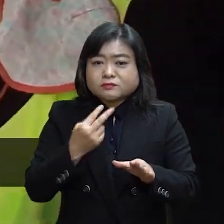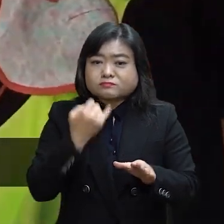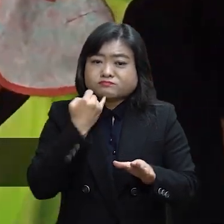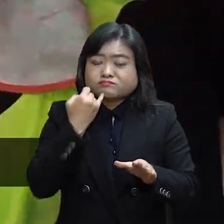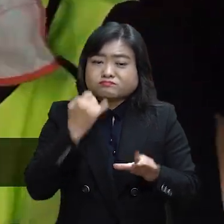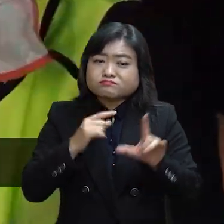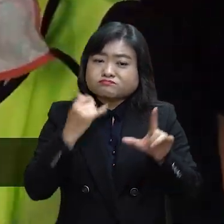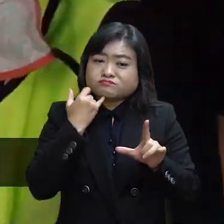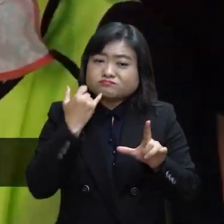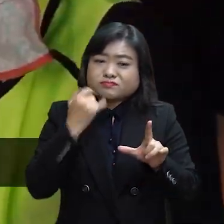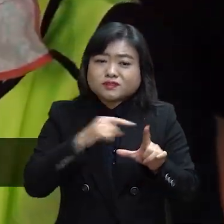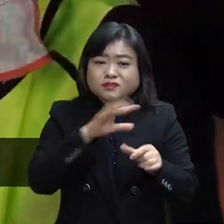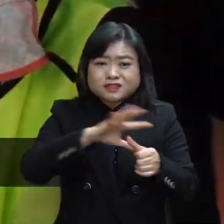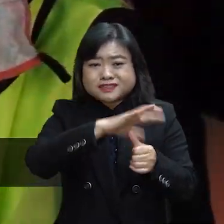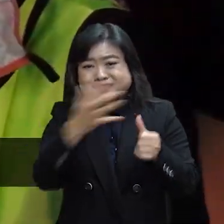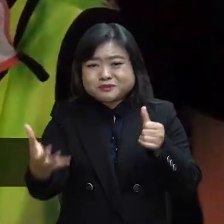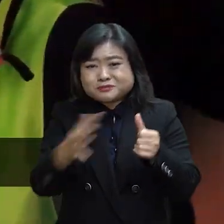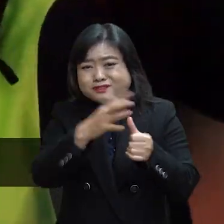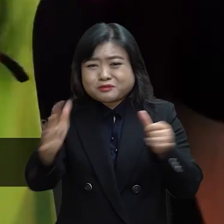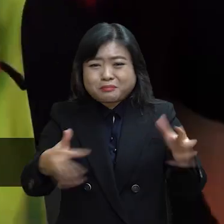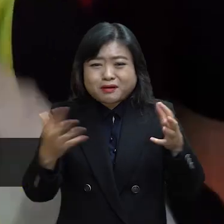제 친구 다 뒤집어지도